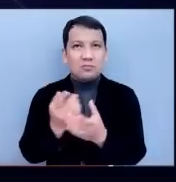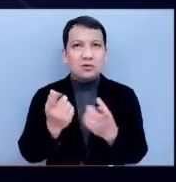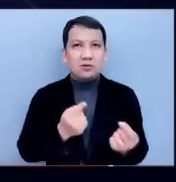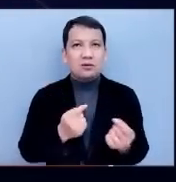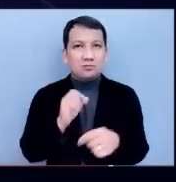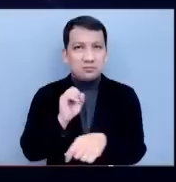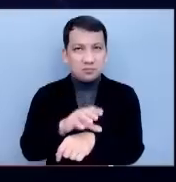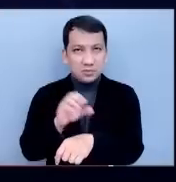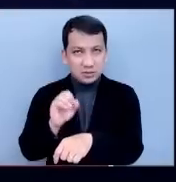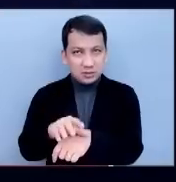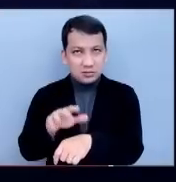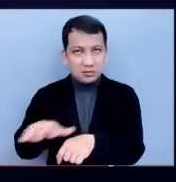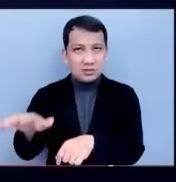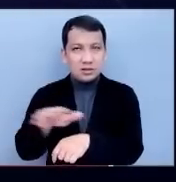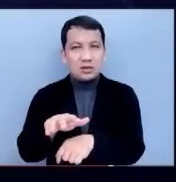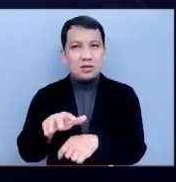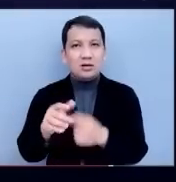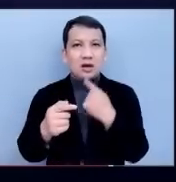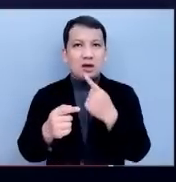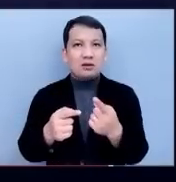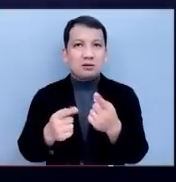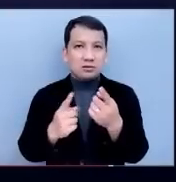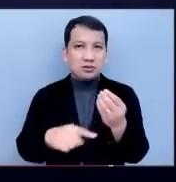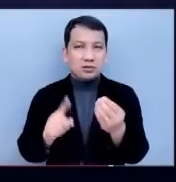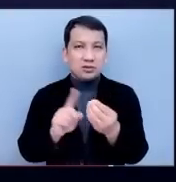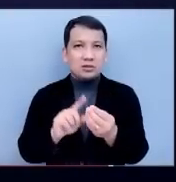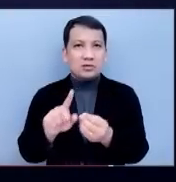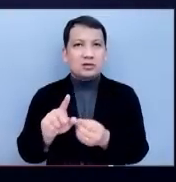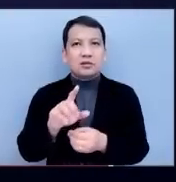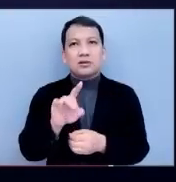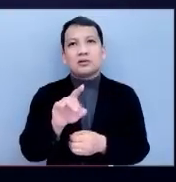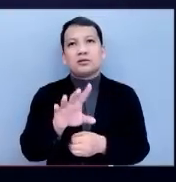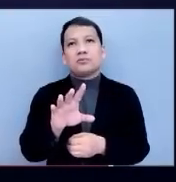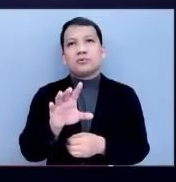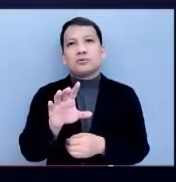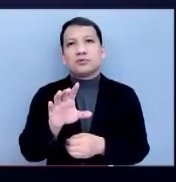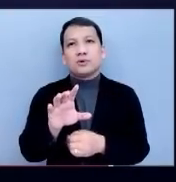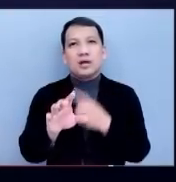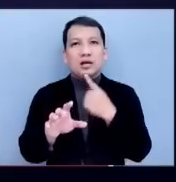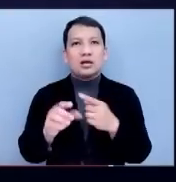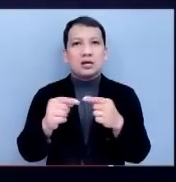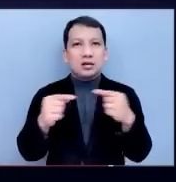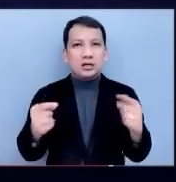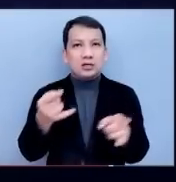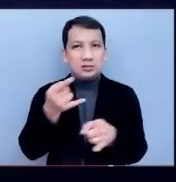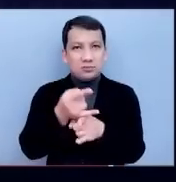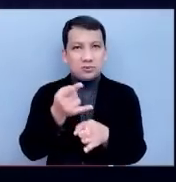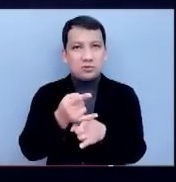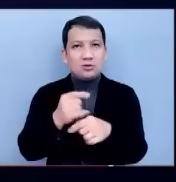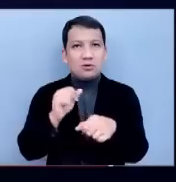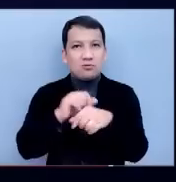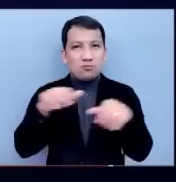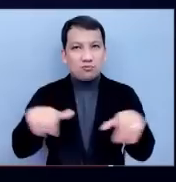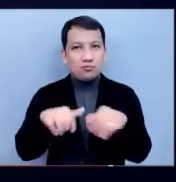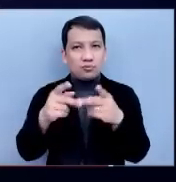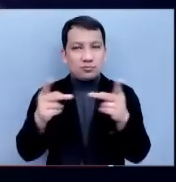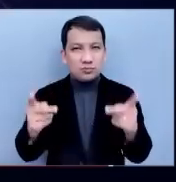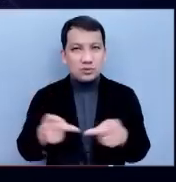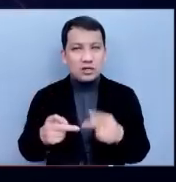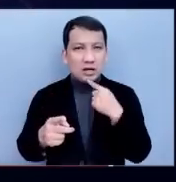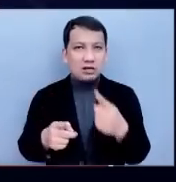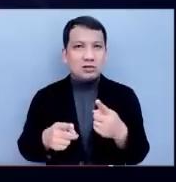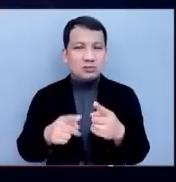sa opisina sa pamamagitan ng House Bill 8446 o Anti-Bullying in the Workplace Act. Sa ilalim